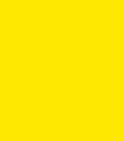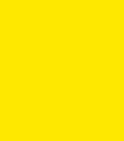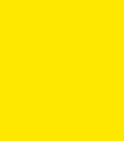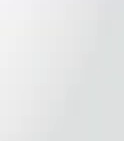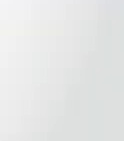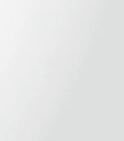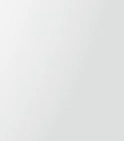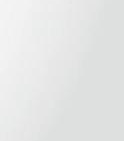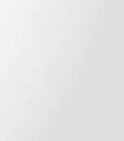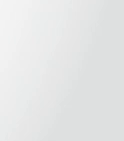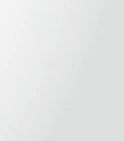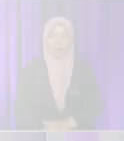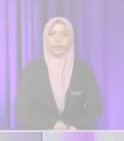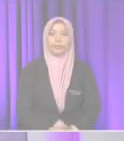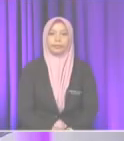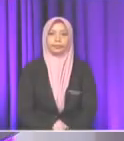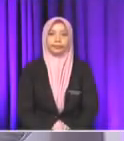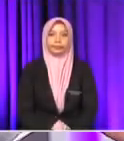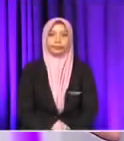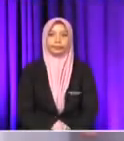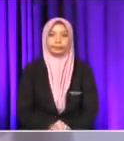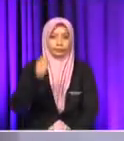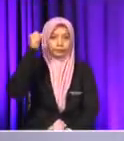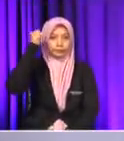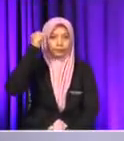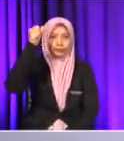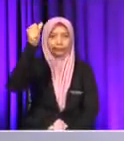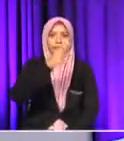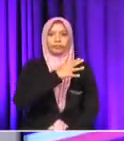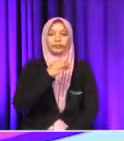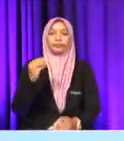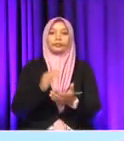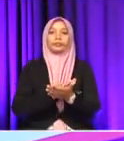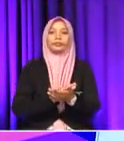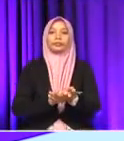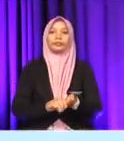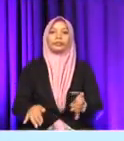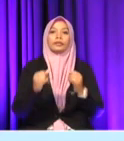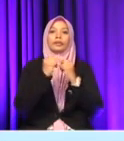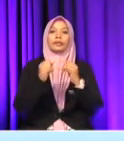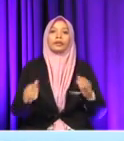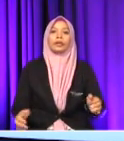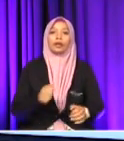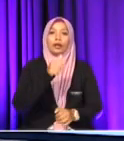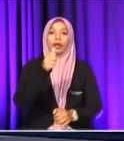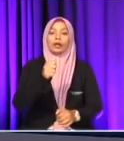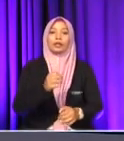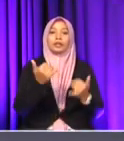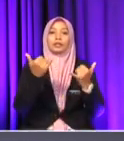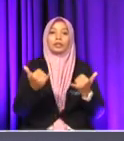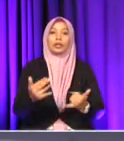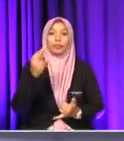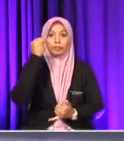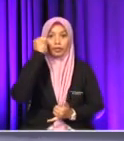Didik TV KPM assalamualaikum dan selamat sejahtera anda sekarang sudah Menonton siaran